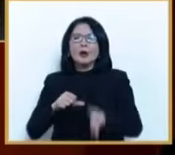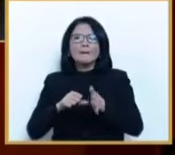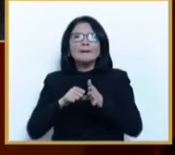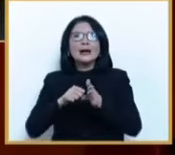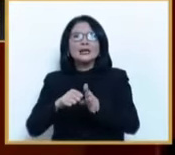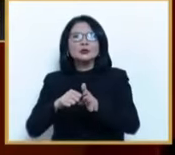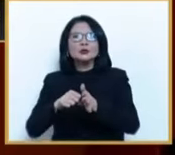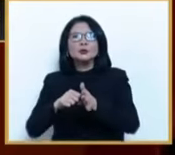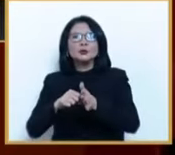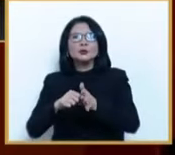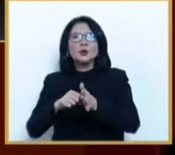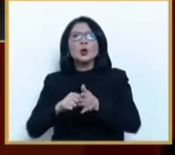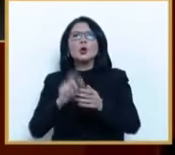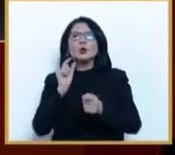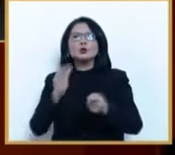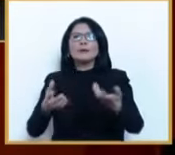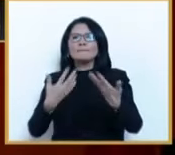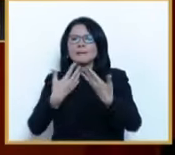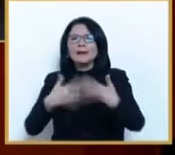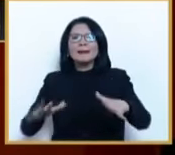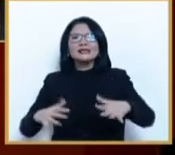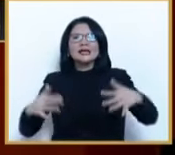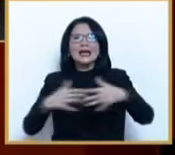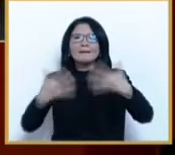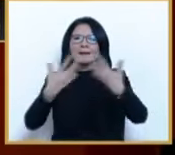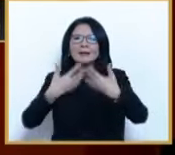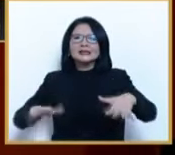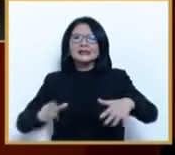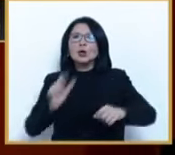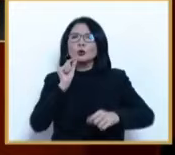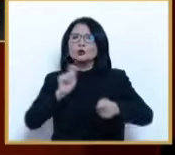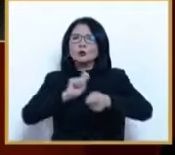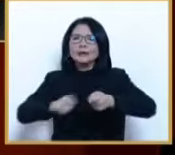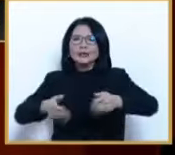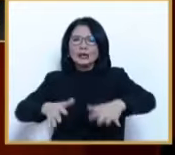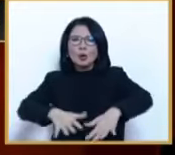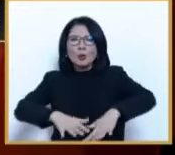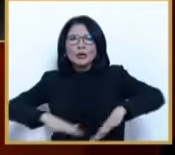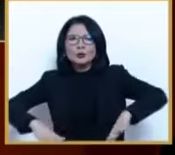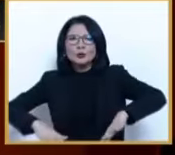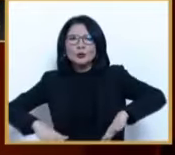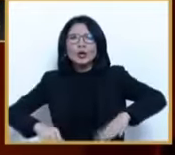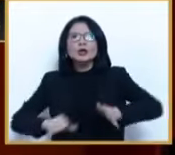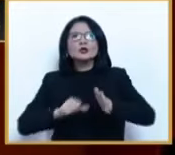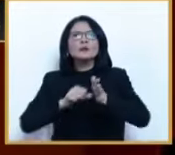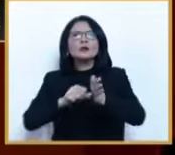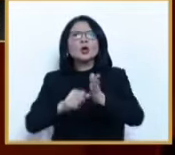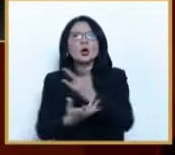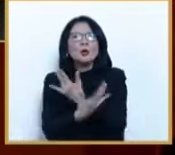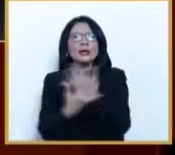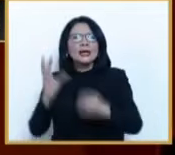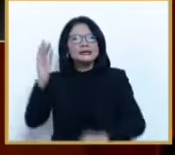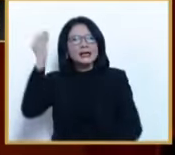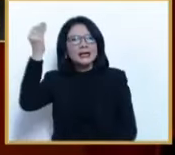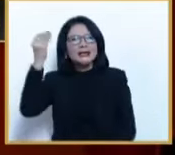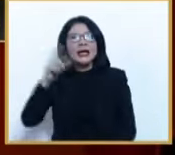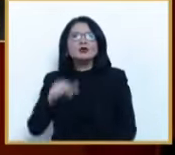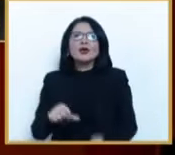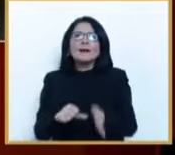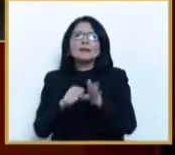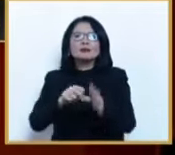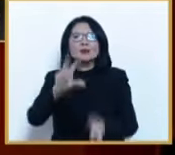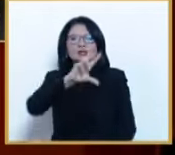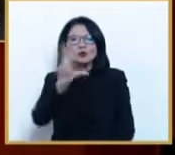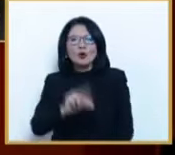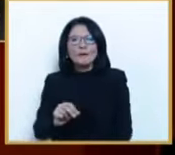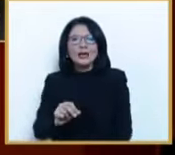mewujudkan dalam pembebasan lahan dari Waduk itu untuk menolong Warga Jakarta itulah sumbangan Jawa Barat